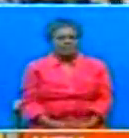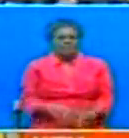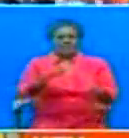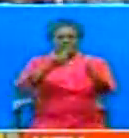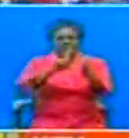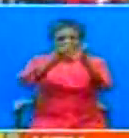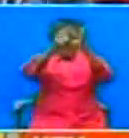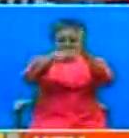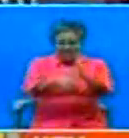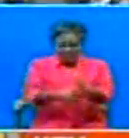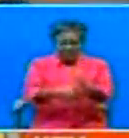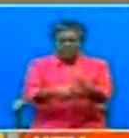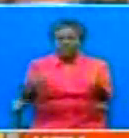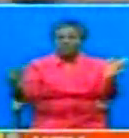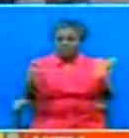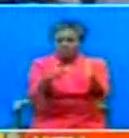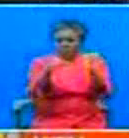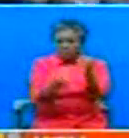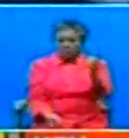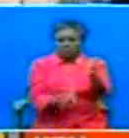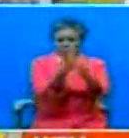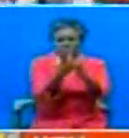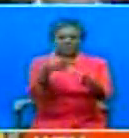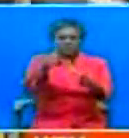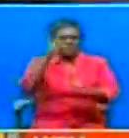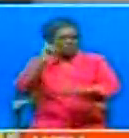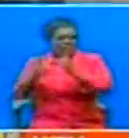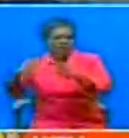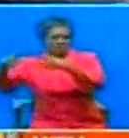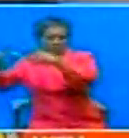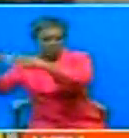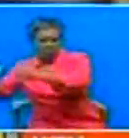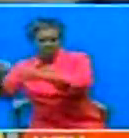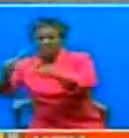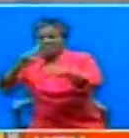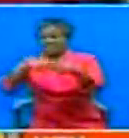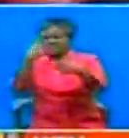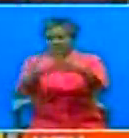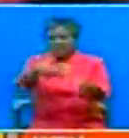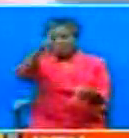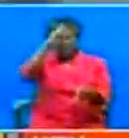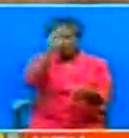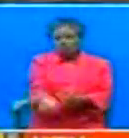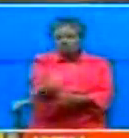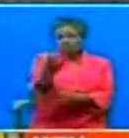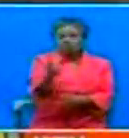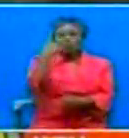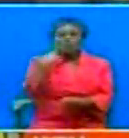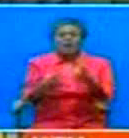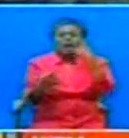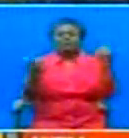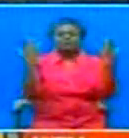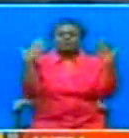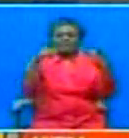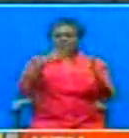Kisha kukazuka sitafahamu, hali ikawa ni ya miguuni ponye. Kilichofuatia ni maafisa kurusha vitoza machozi na